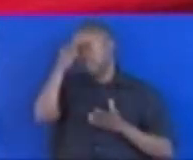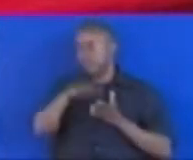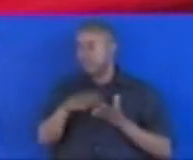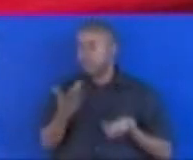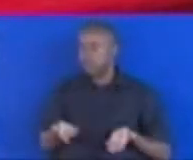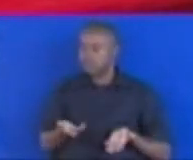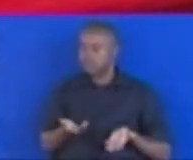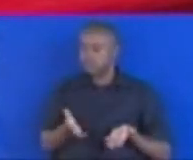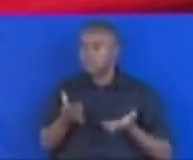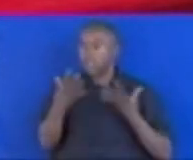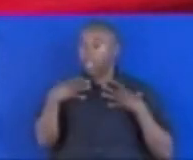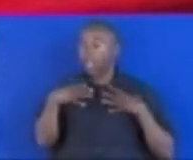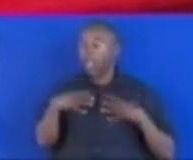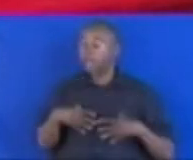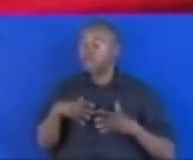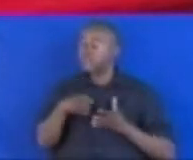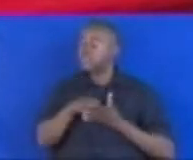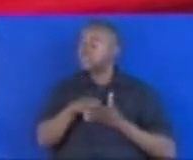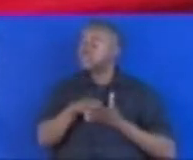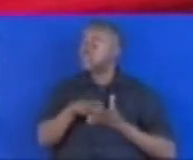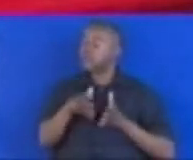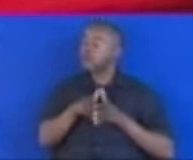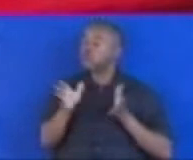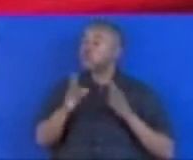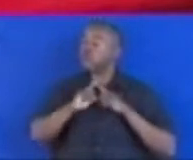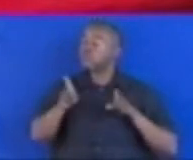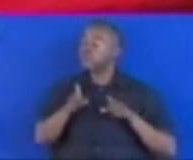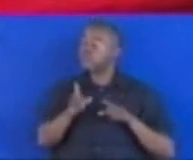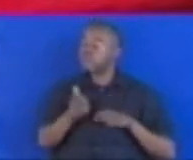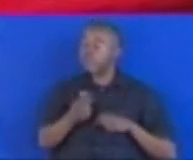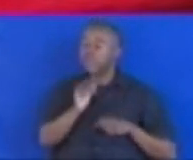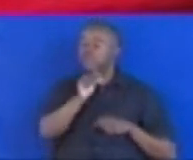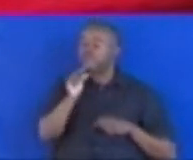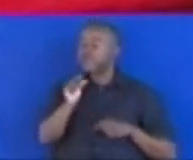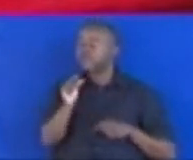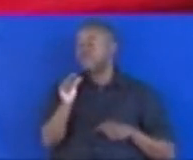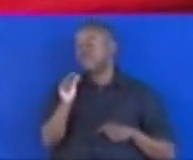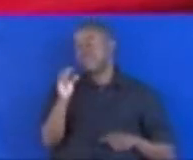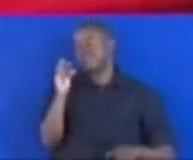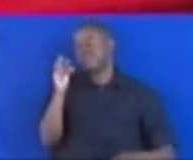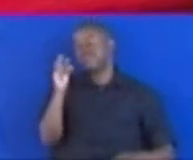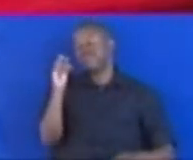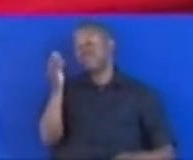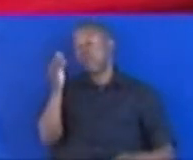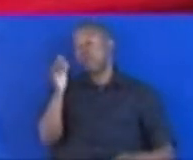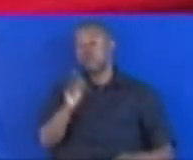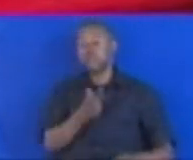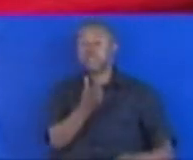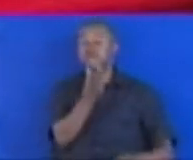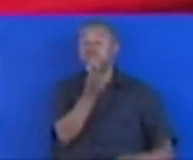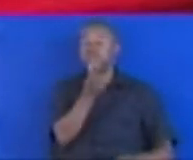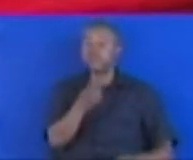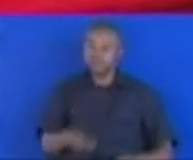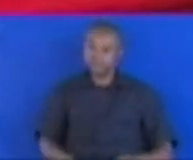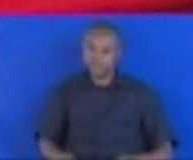kwamba afya ina thamani kubwa kuliko vipande vya dhahabu na fedha. Mheshimiwa Naibu Spika, kifuatacho sasa ni maoni